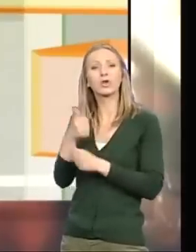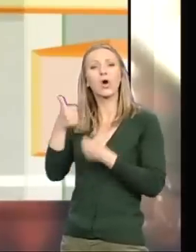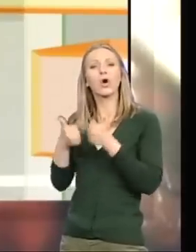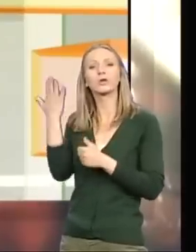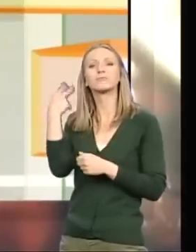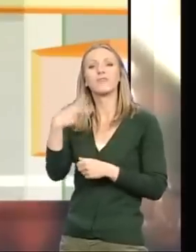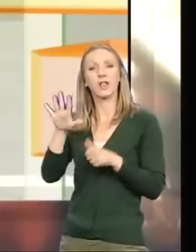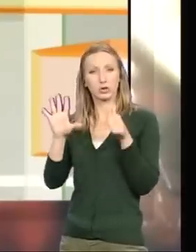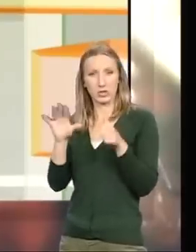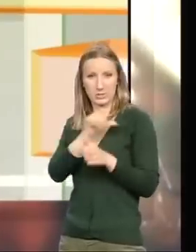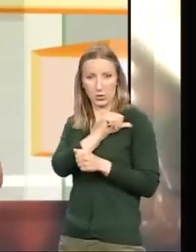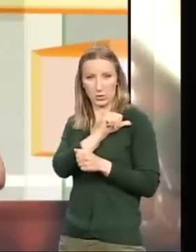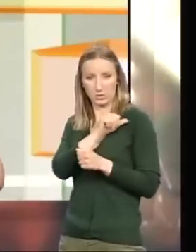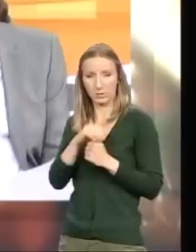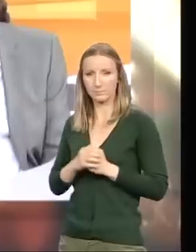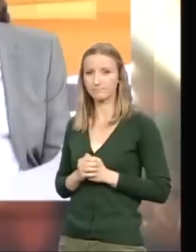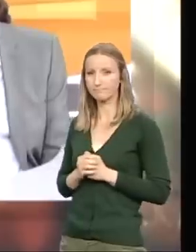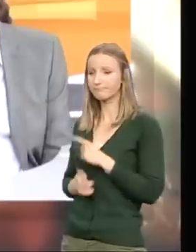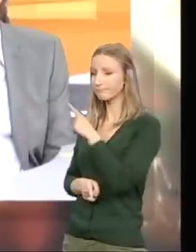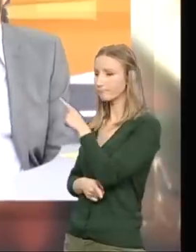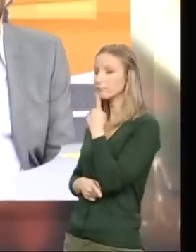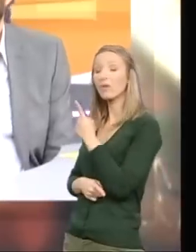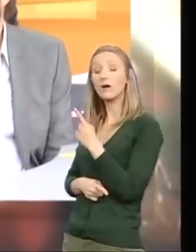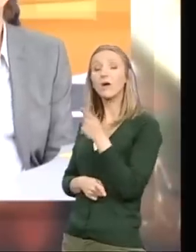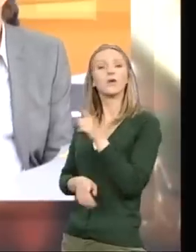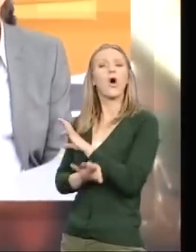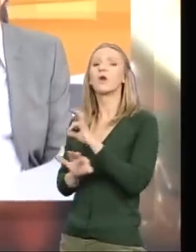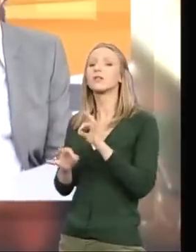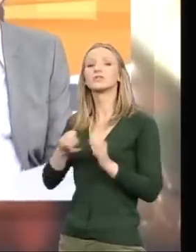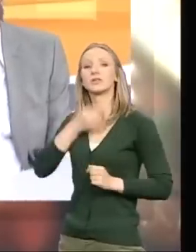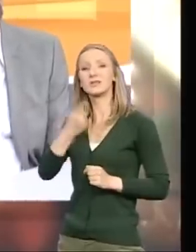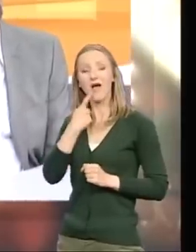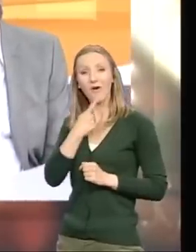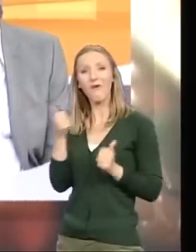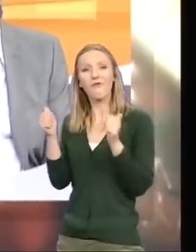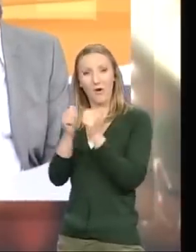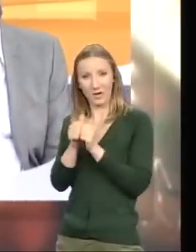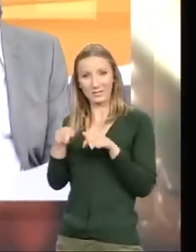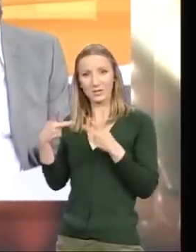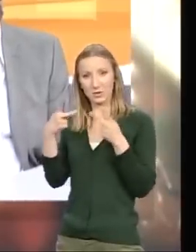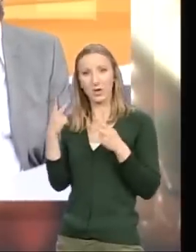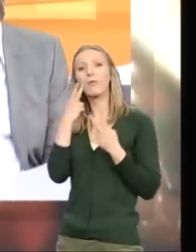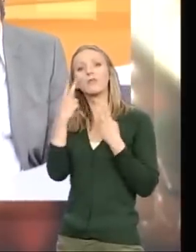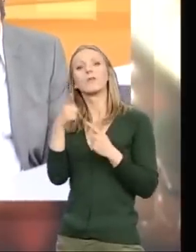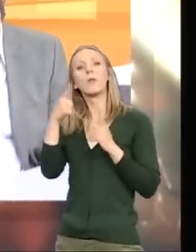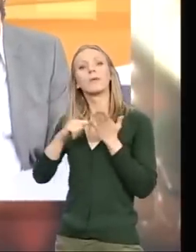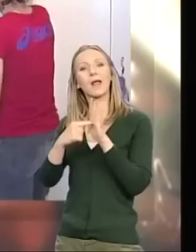2006. godine. Vi ste odličan sagovornik za današnju temu i povijet ćemo sada priloga kolegenice Suzane Duke.